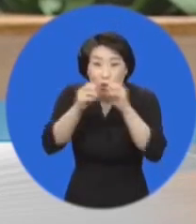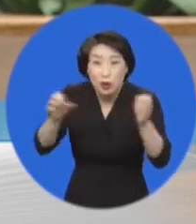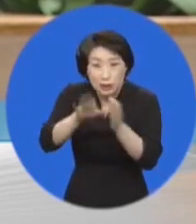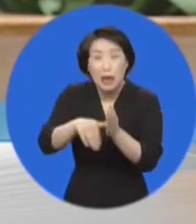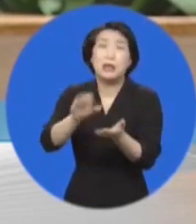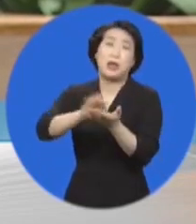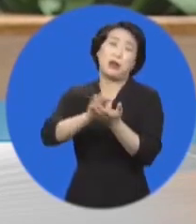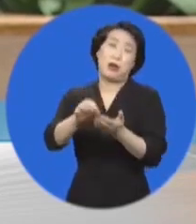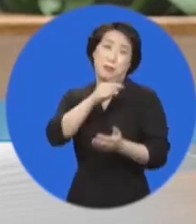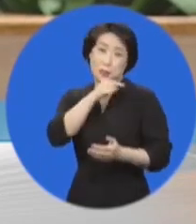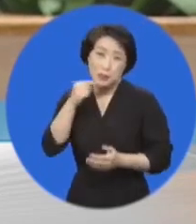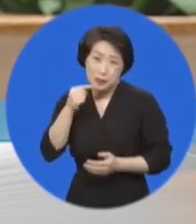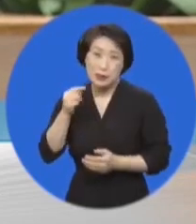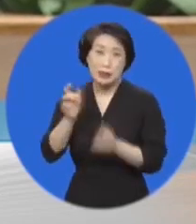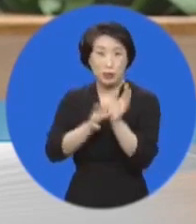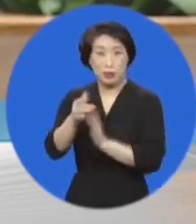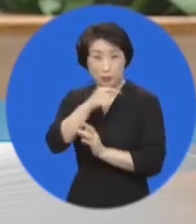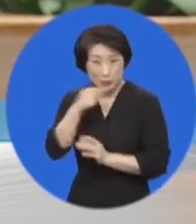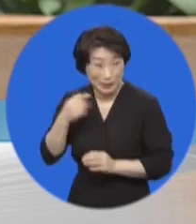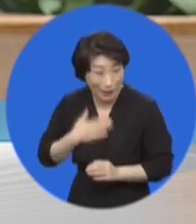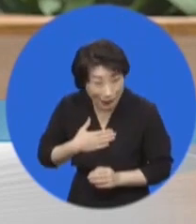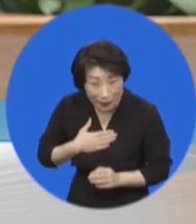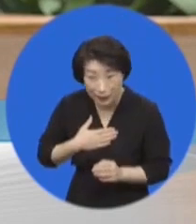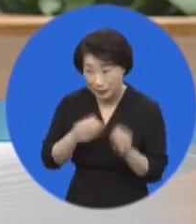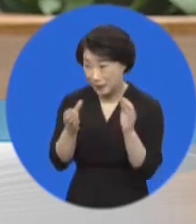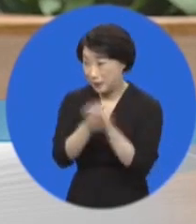피예요. 아멘 합시다.